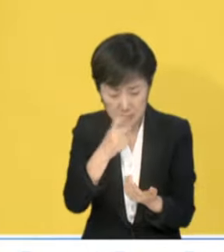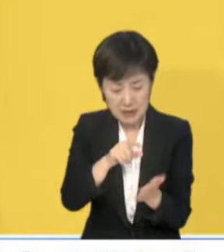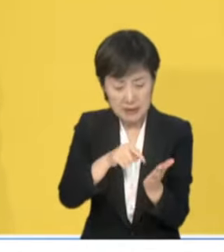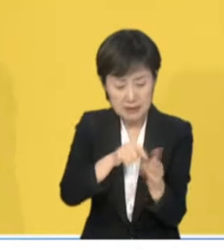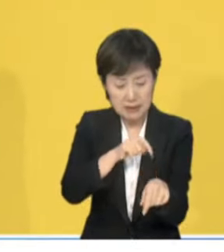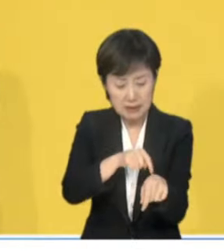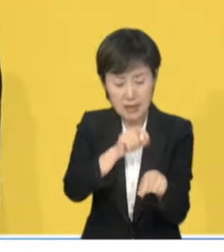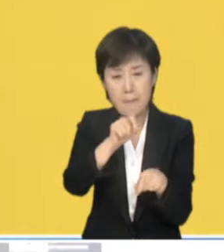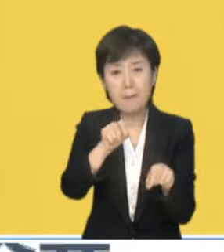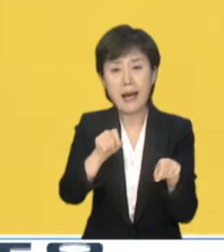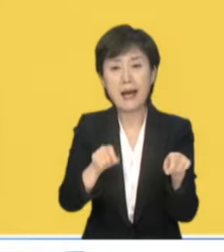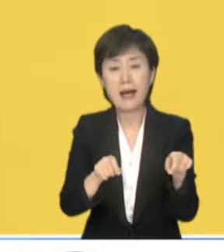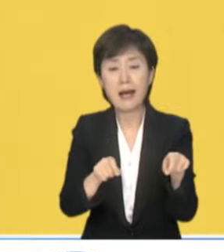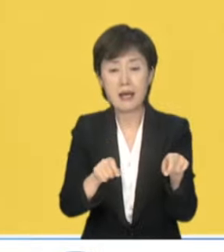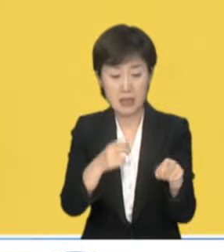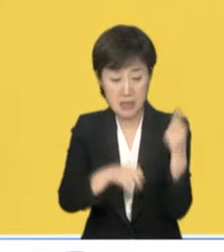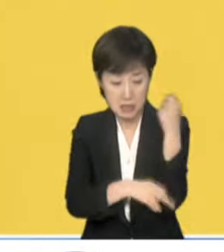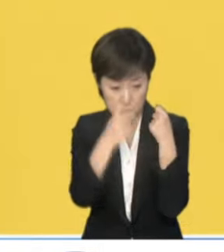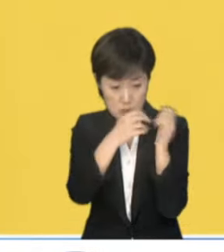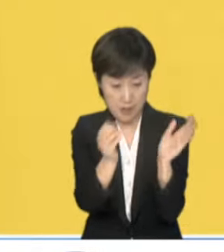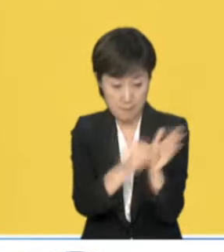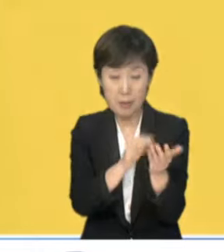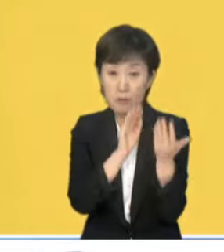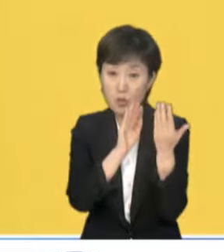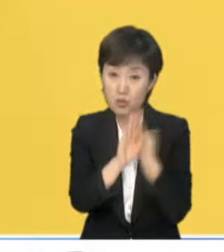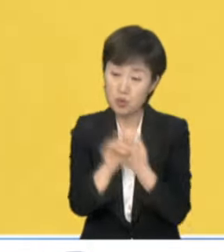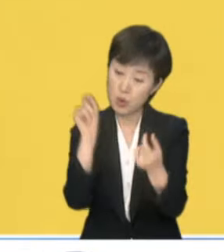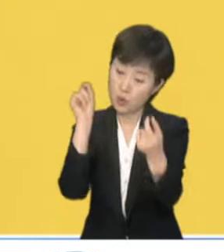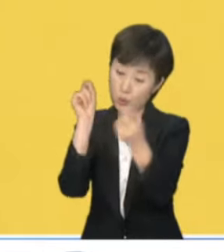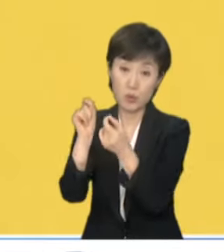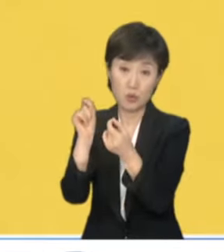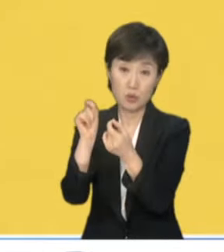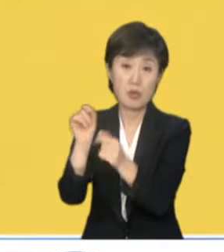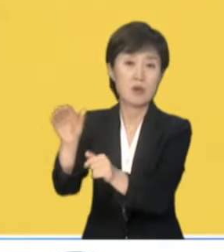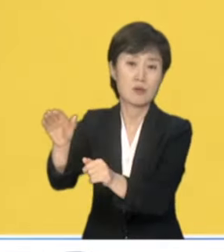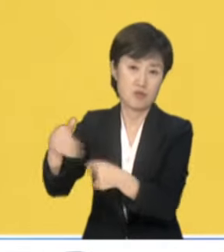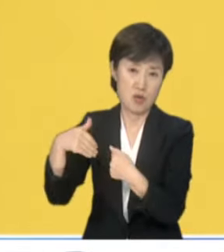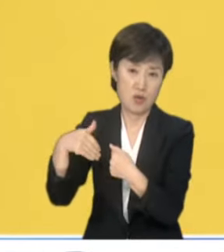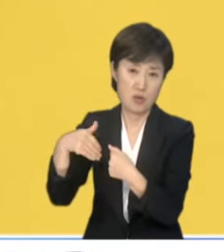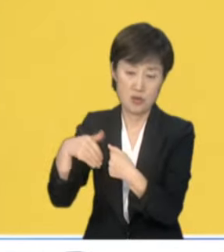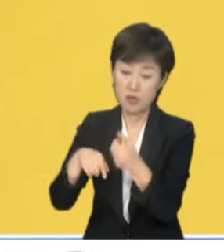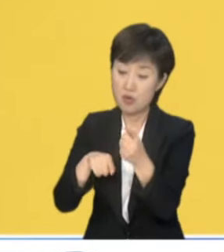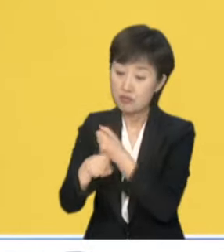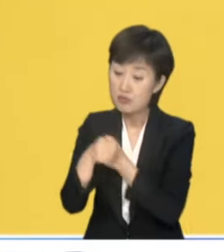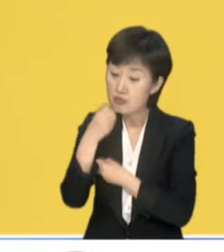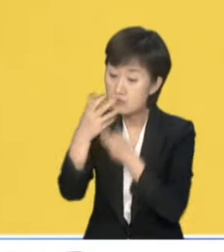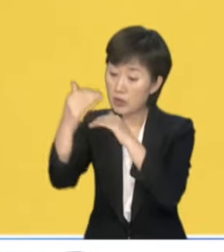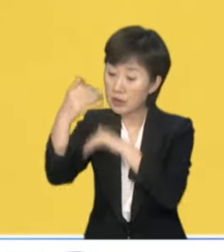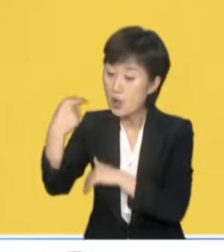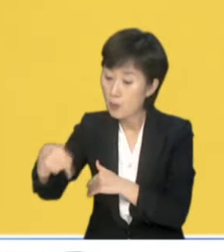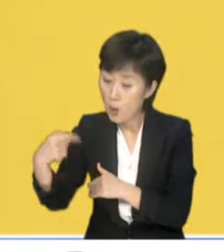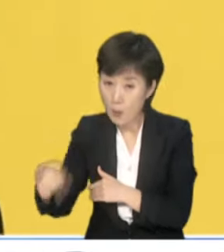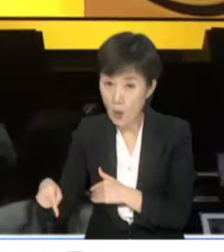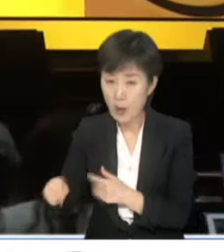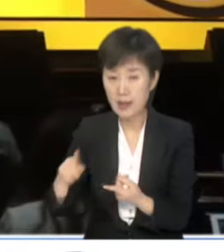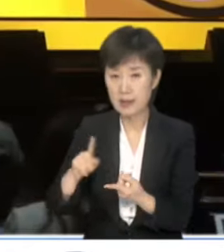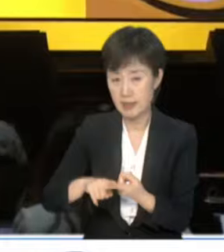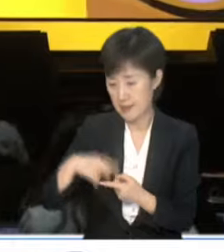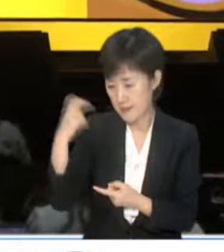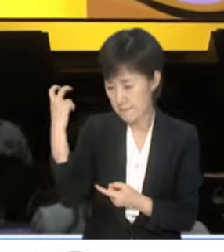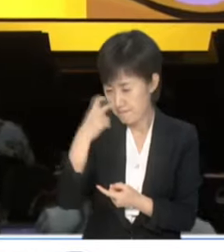같고요. 이제 이런 기본적인 조사가 끝났기 때문에 이제 BTS 휴가 조사해서 자백하는지 여부 관련된 정황에 대해서